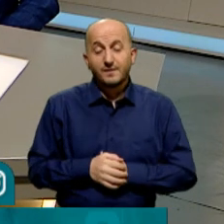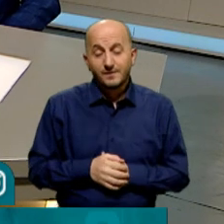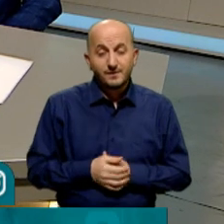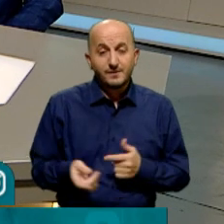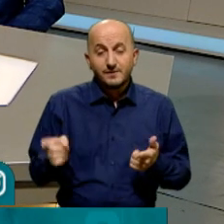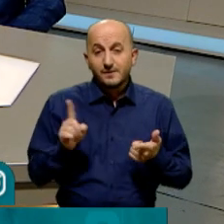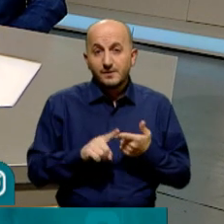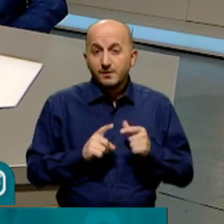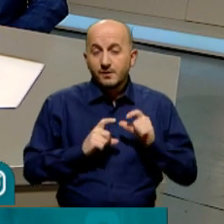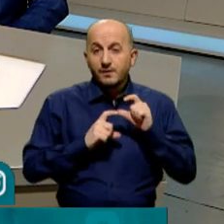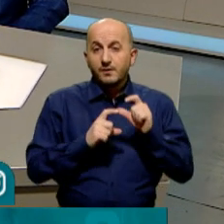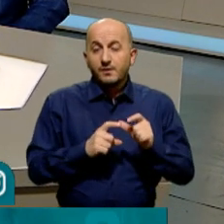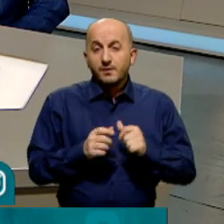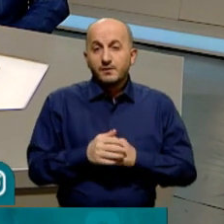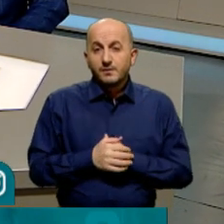sorum da